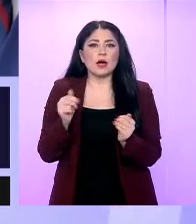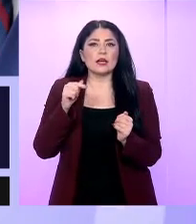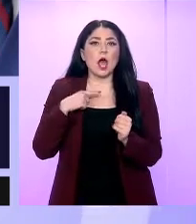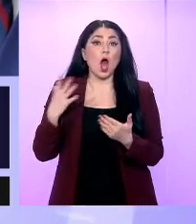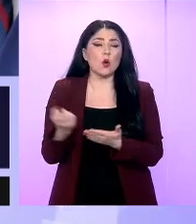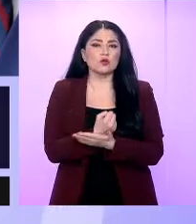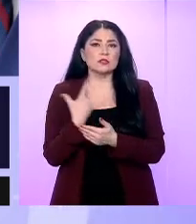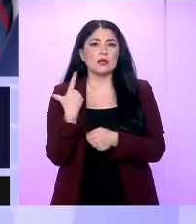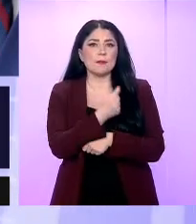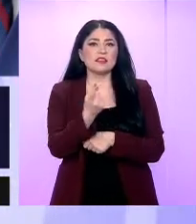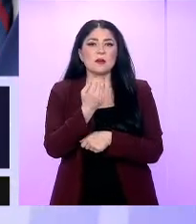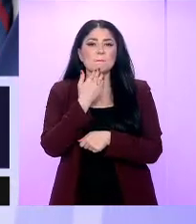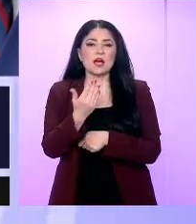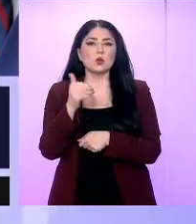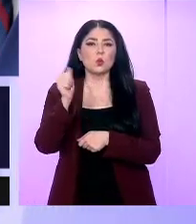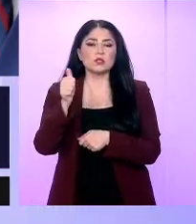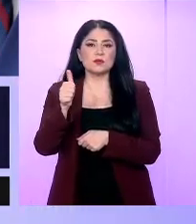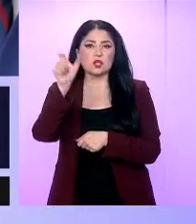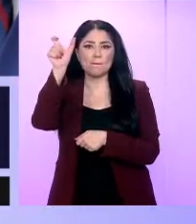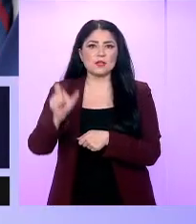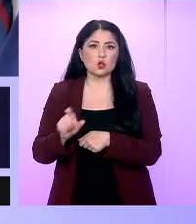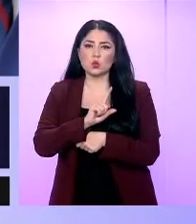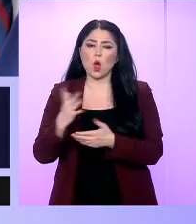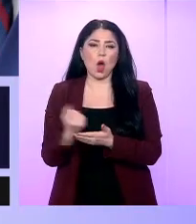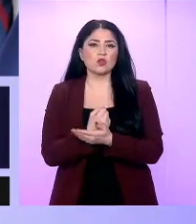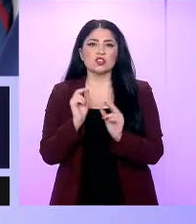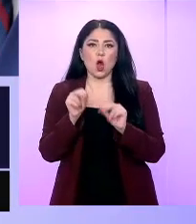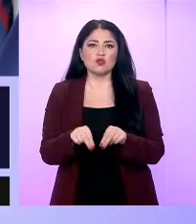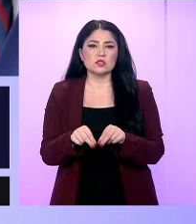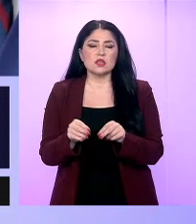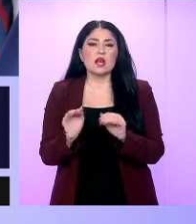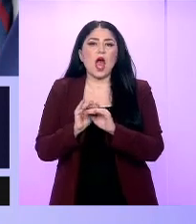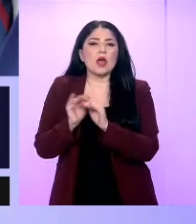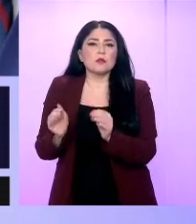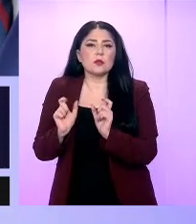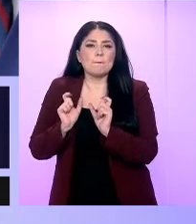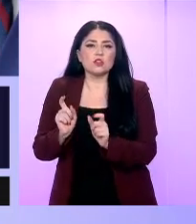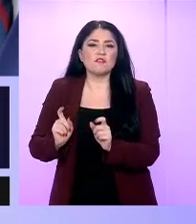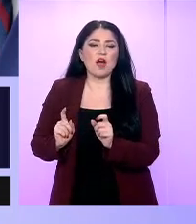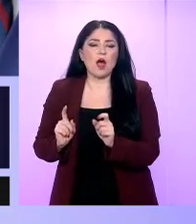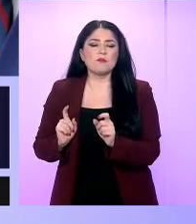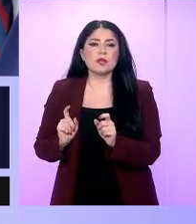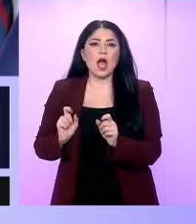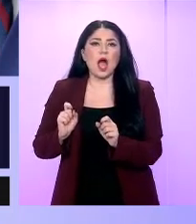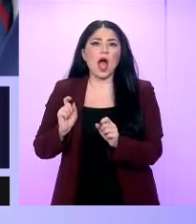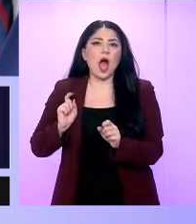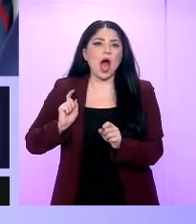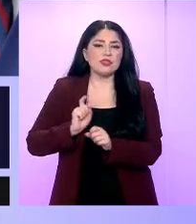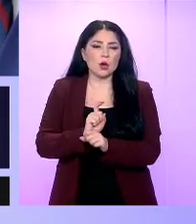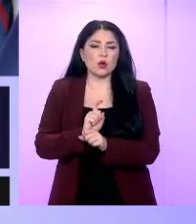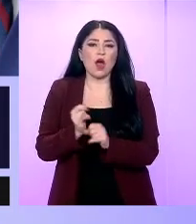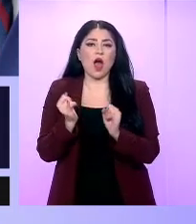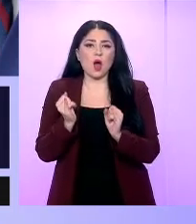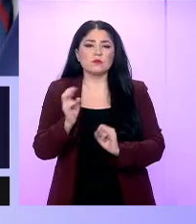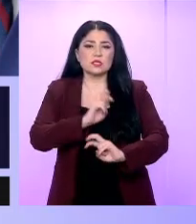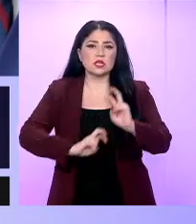au reușit să se evacueze. Din păcate, 11 dintre ei nu au reușit să ajungă în adăpostul antiaerian și acum sunt căutați